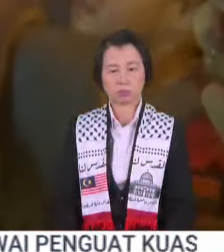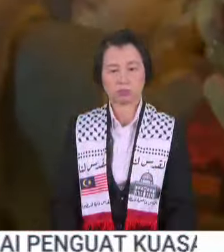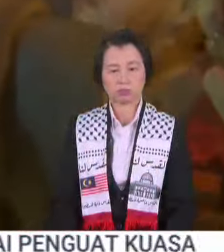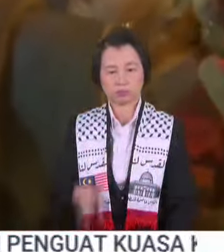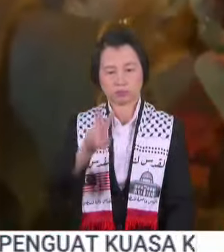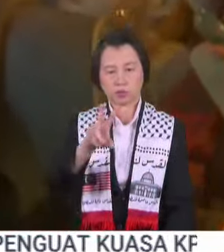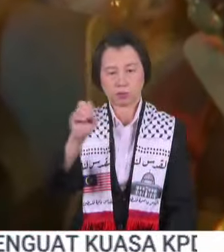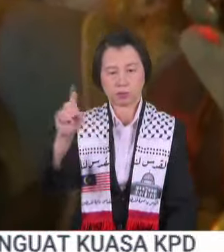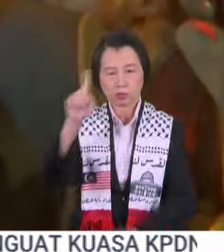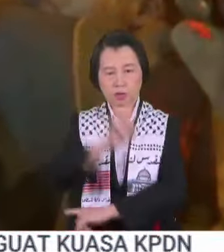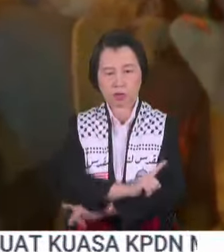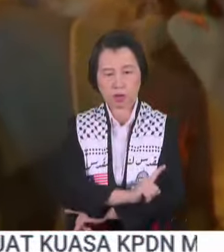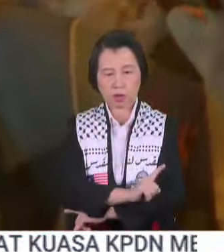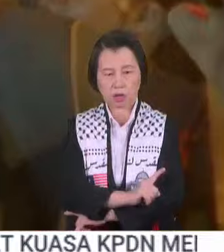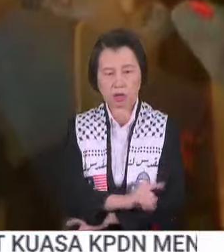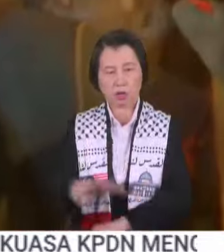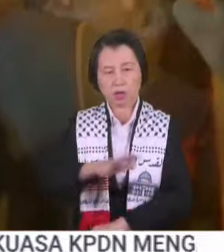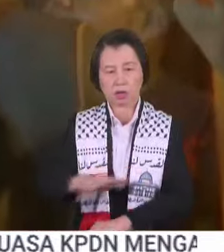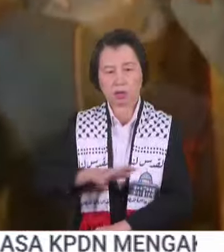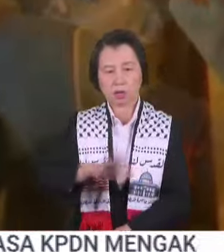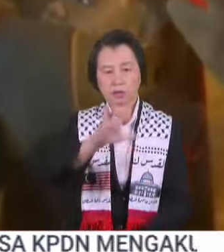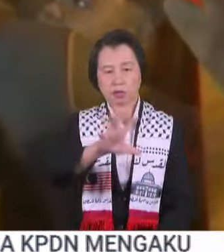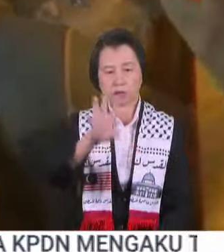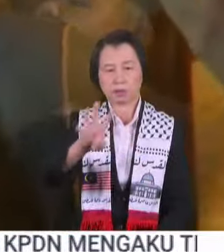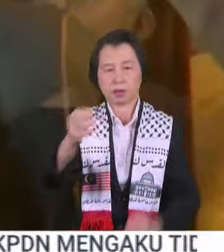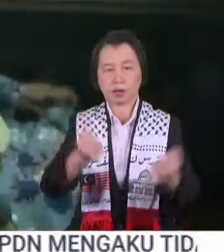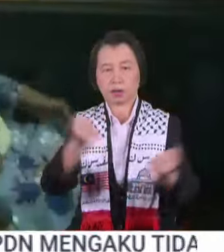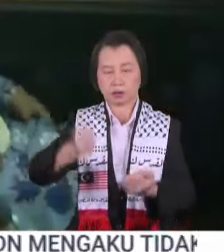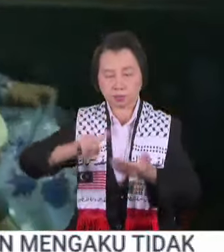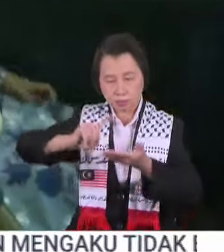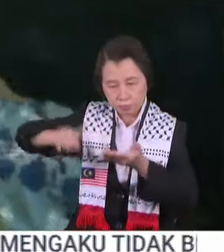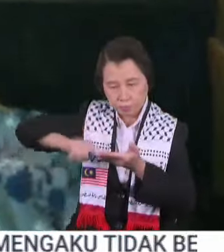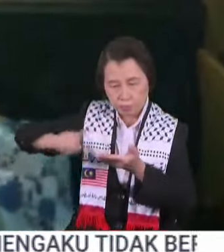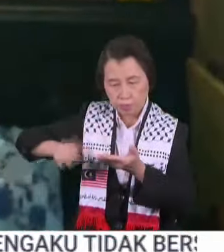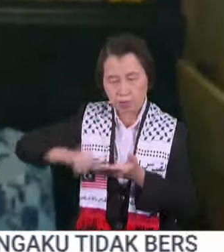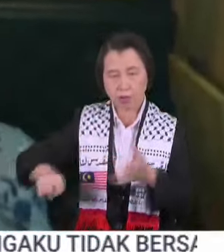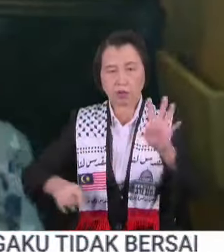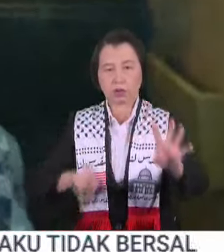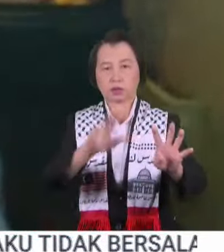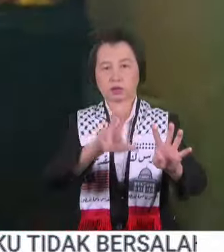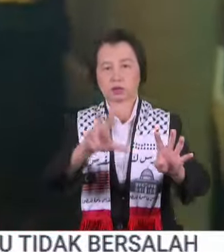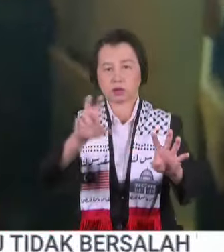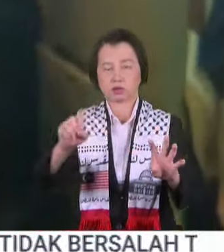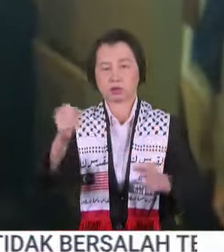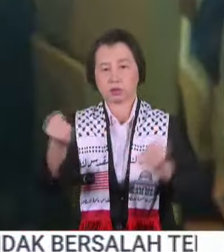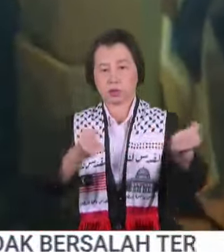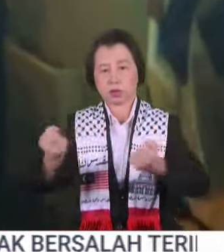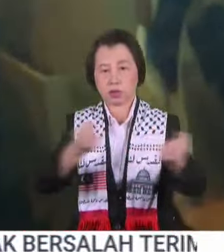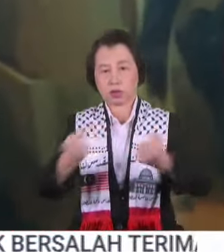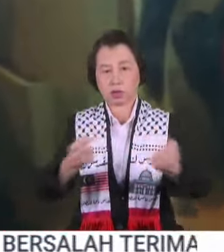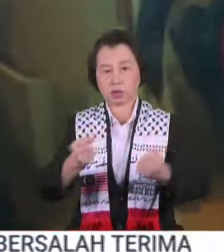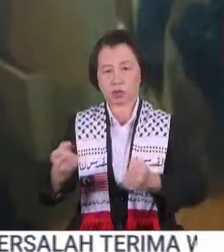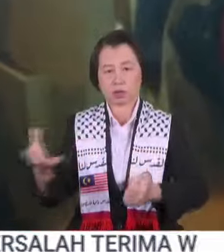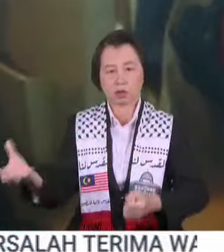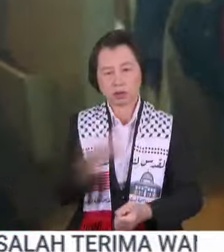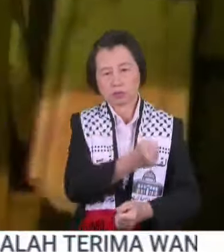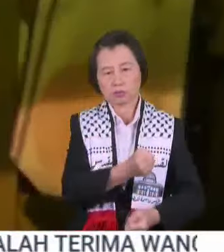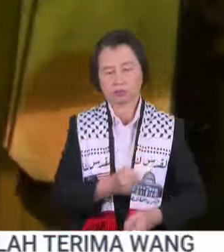Sepanjang 20 hari OPS dijalankan, kira-kira 54,000 kenderaan diperiksa dengan 432 kenderaan disita.